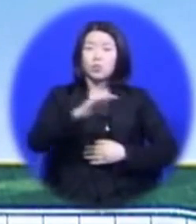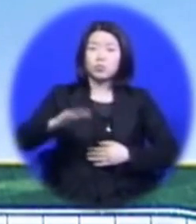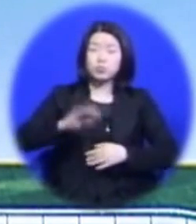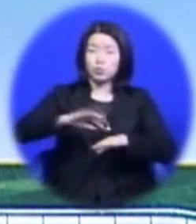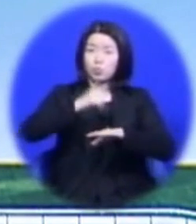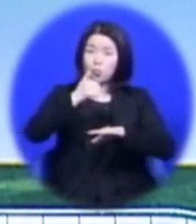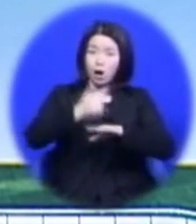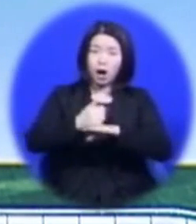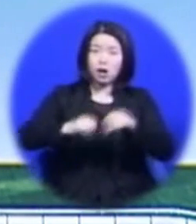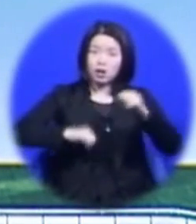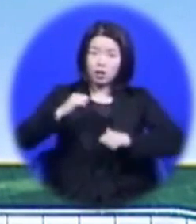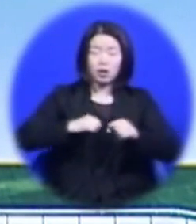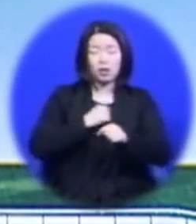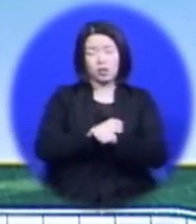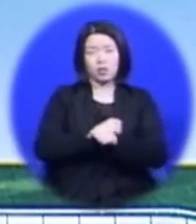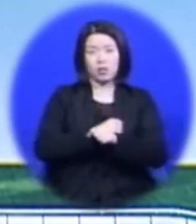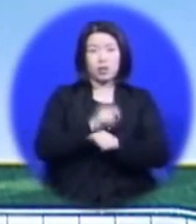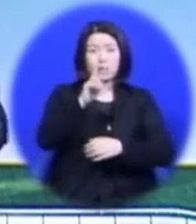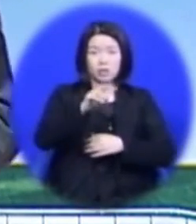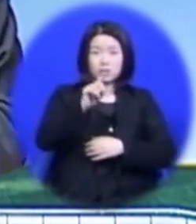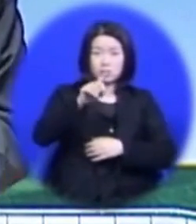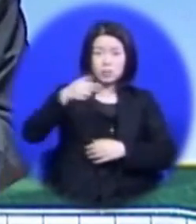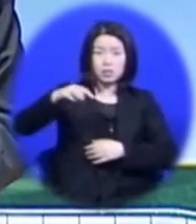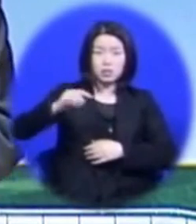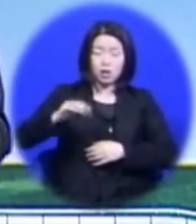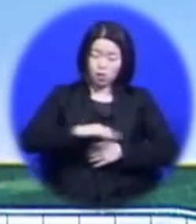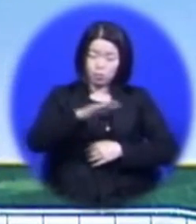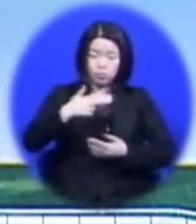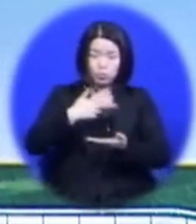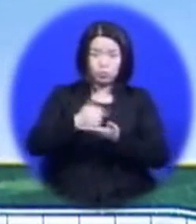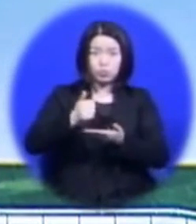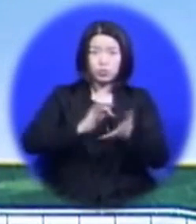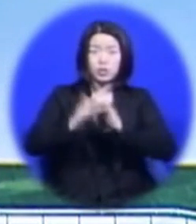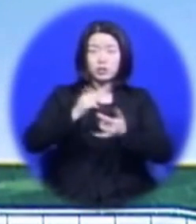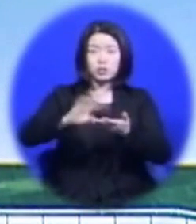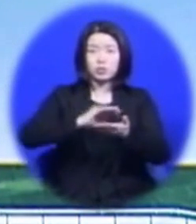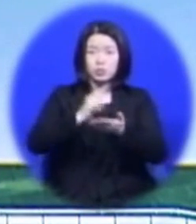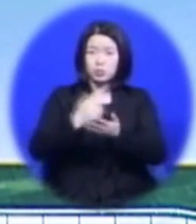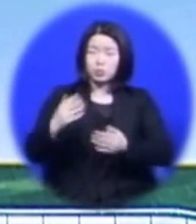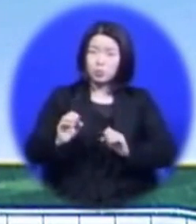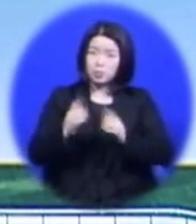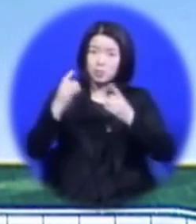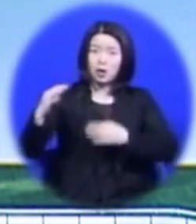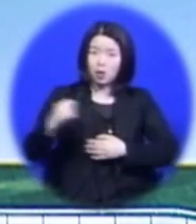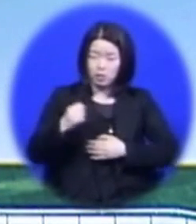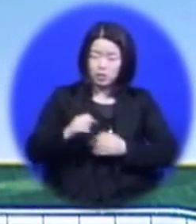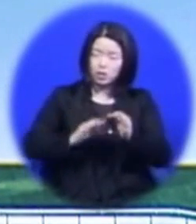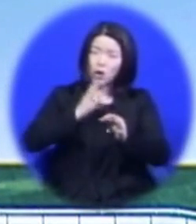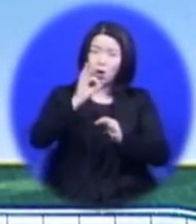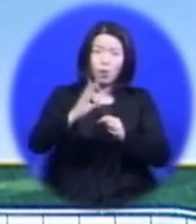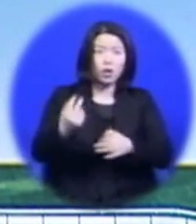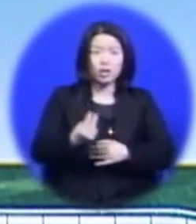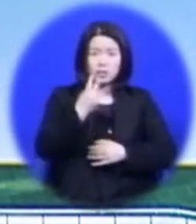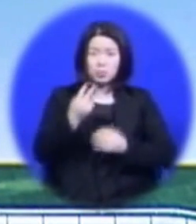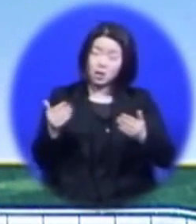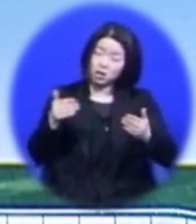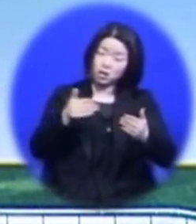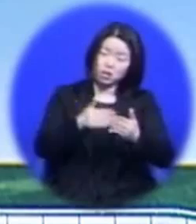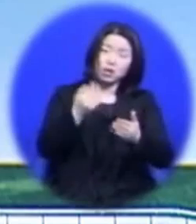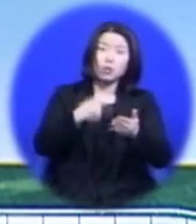되리라. 21절에 우리 주 예수 그리스도로 말미암아 얻는 영원한 생명에 이르게 하려는